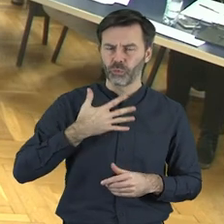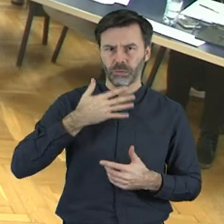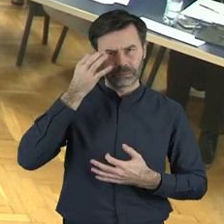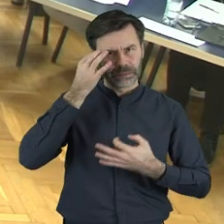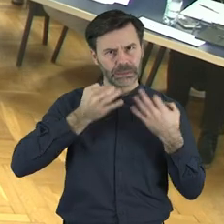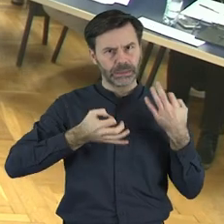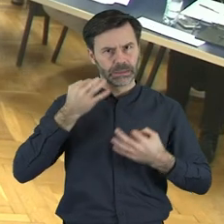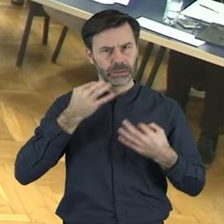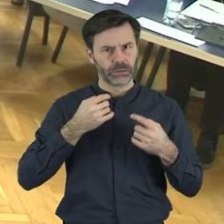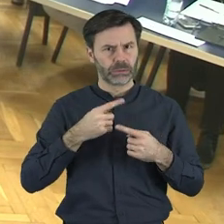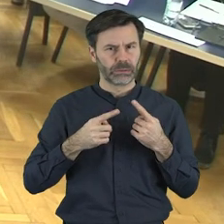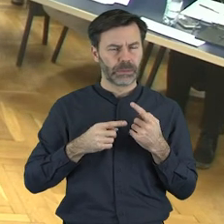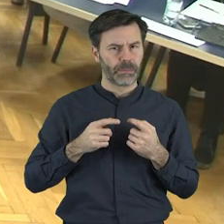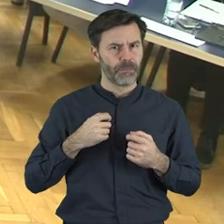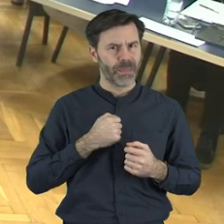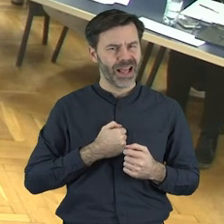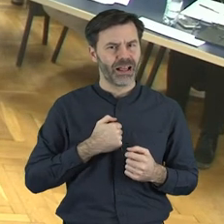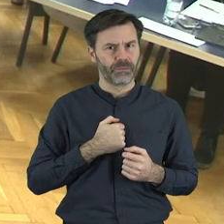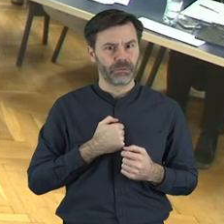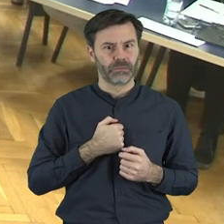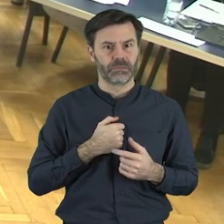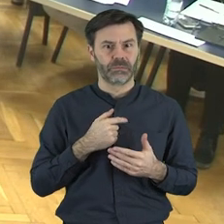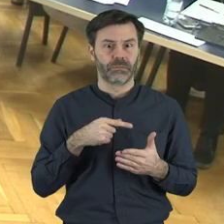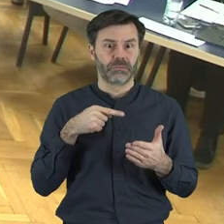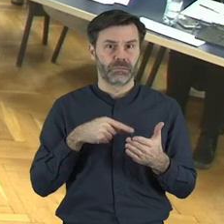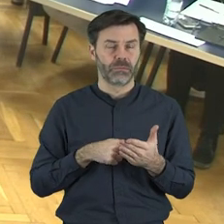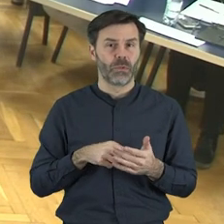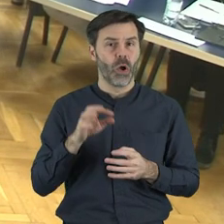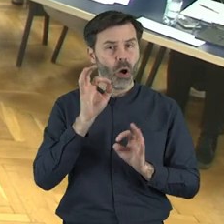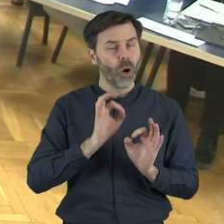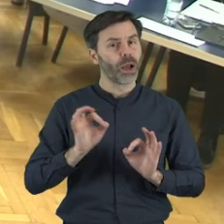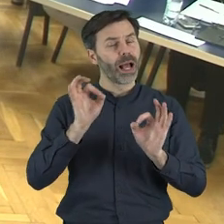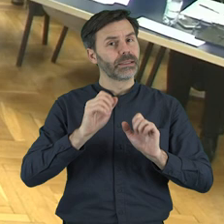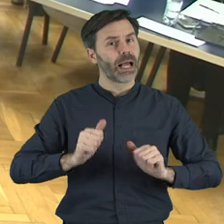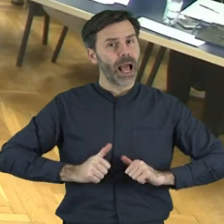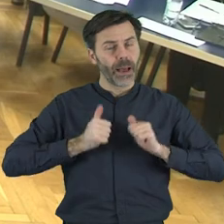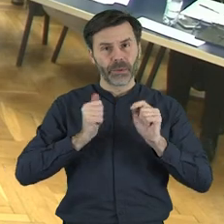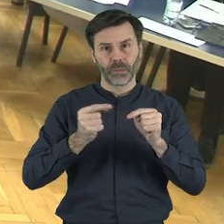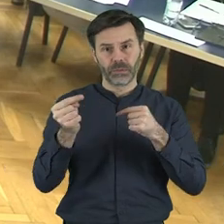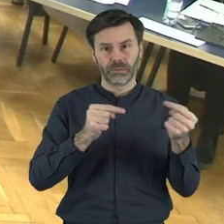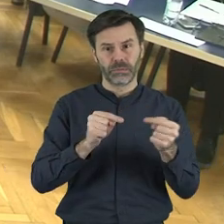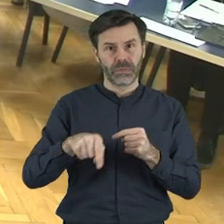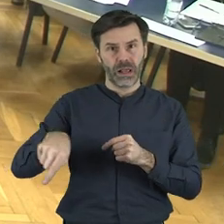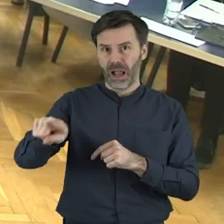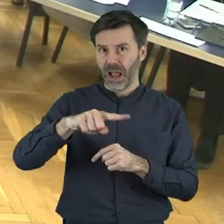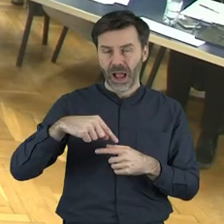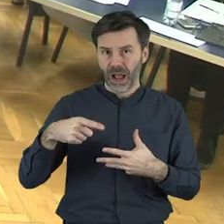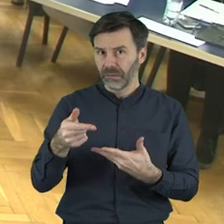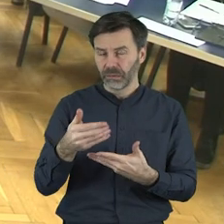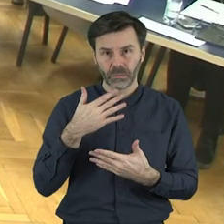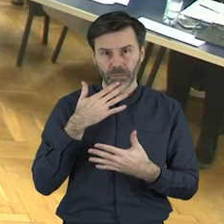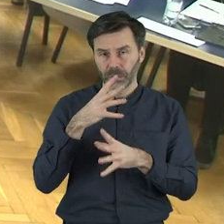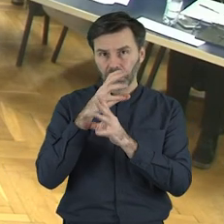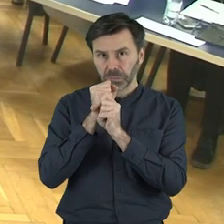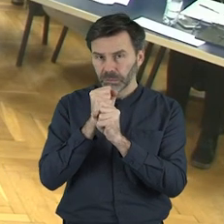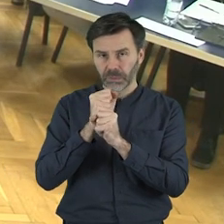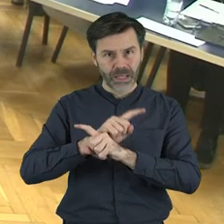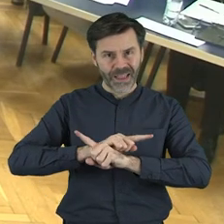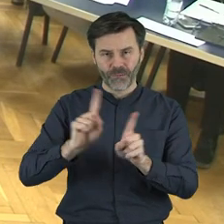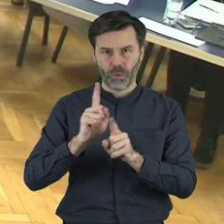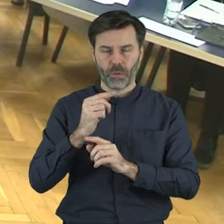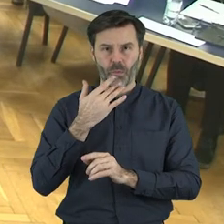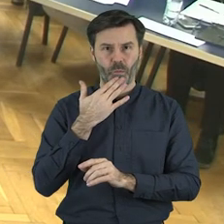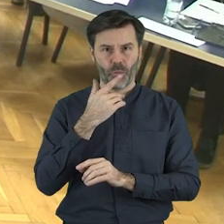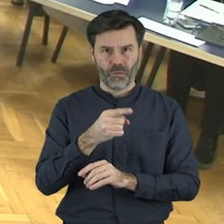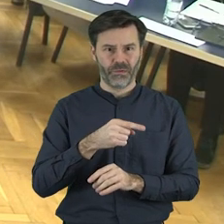ewentualnie rozstrzygnąć. No ale sam fakt, że Państwo kneblujecie usta naszym gościom, nie dopuszczając ich do